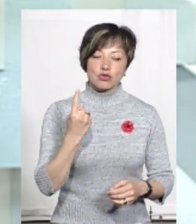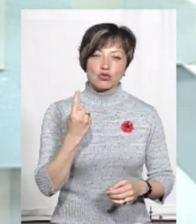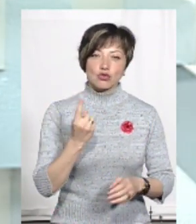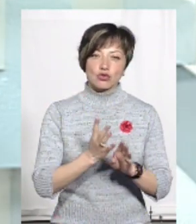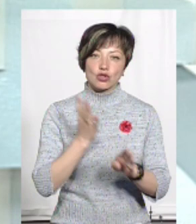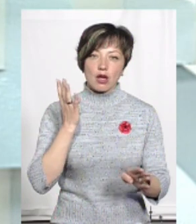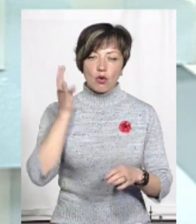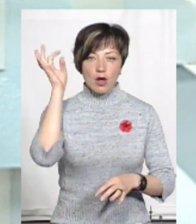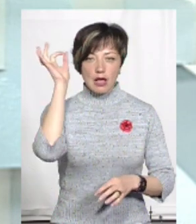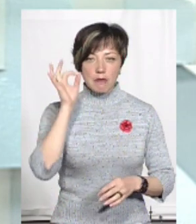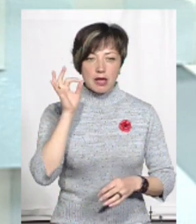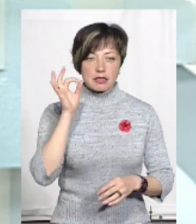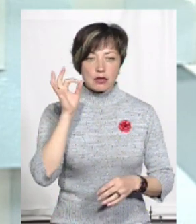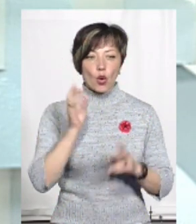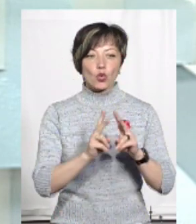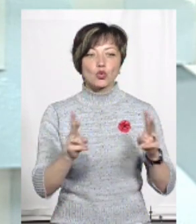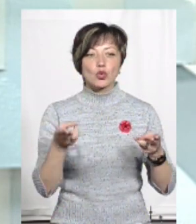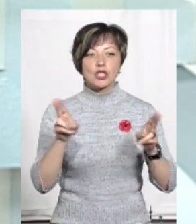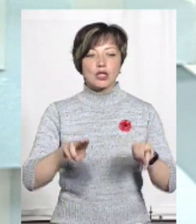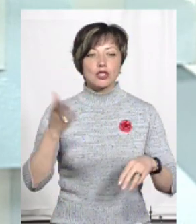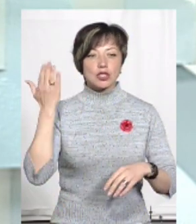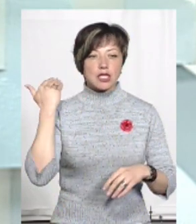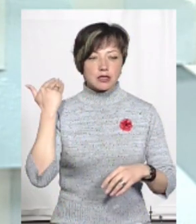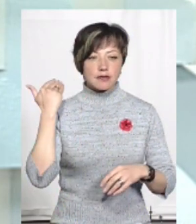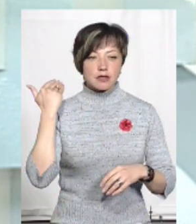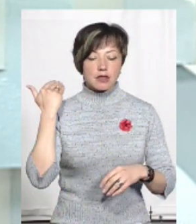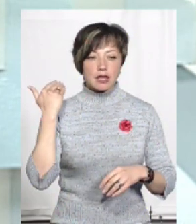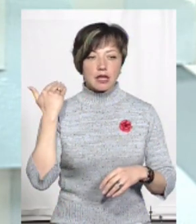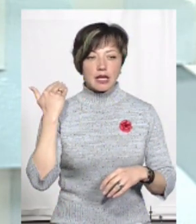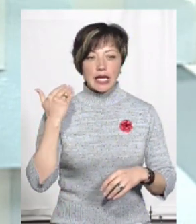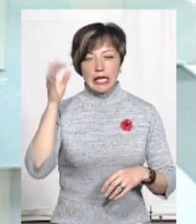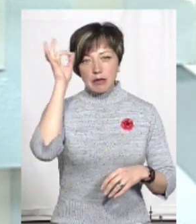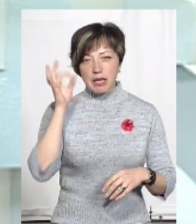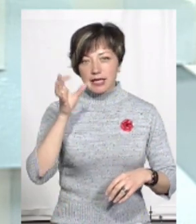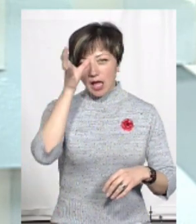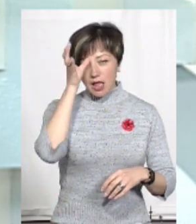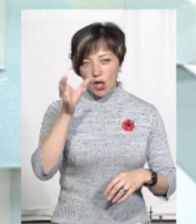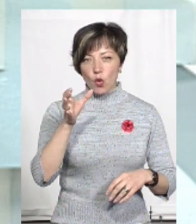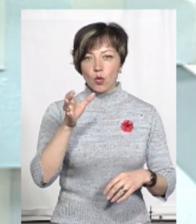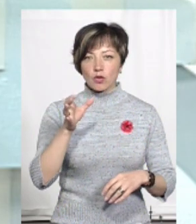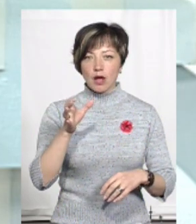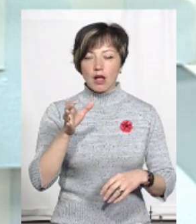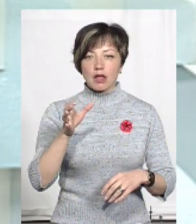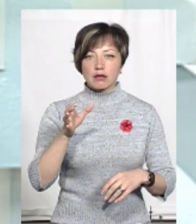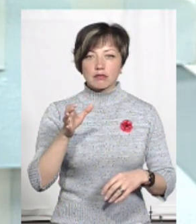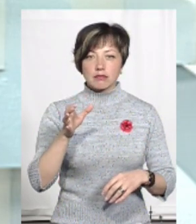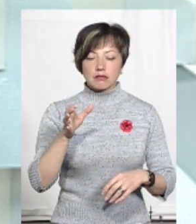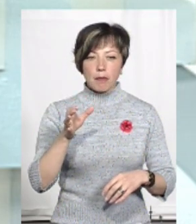німецькі, хто ще залишився на той час, німецькі інтелектуали, німецька